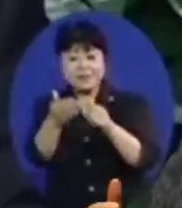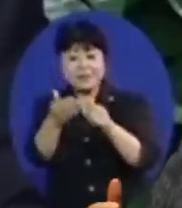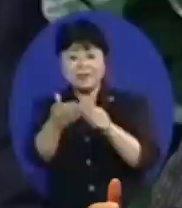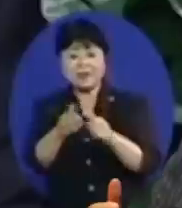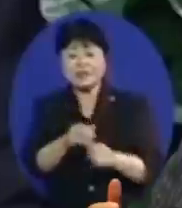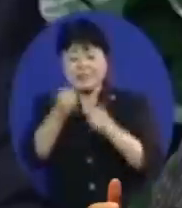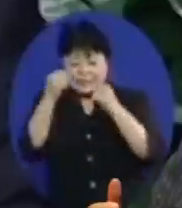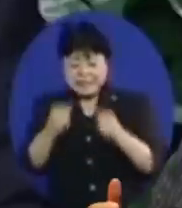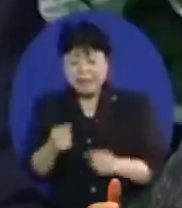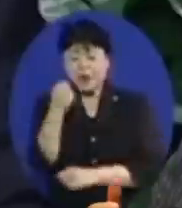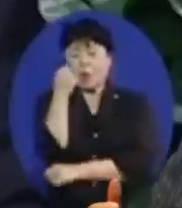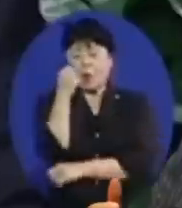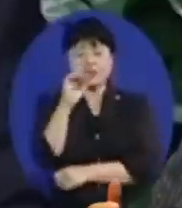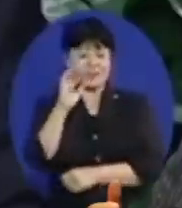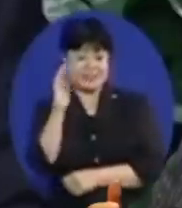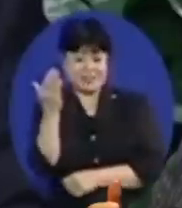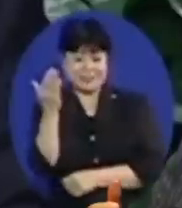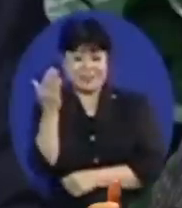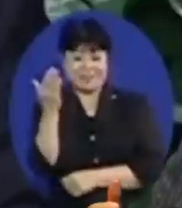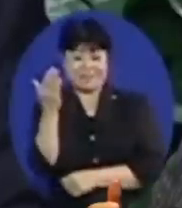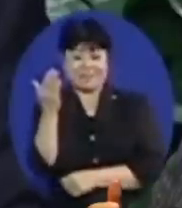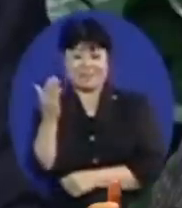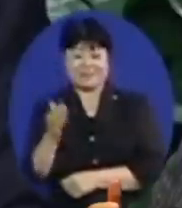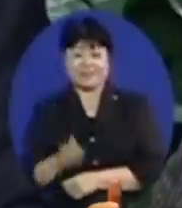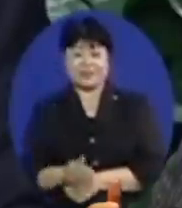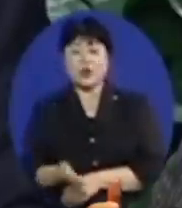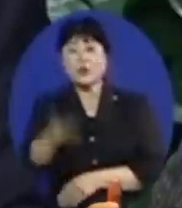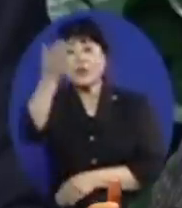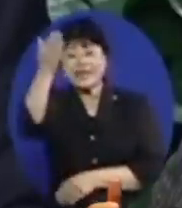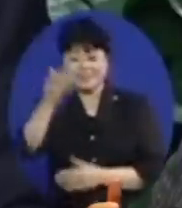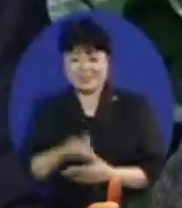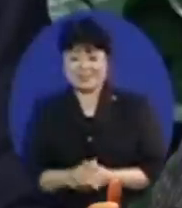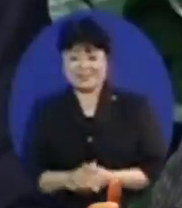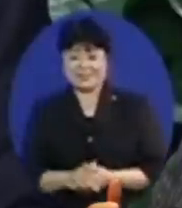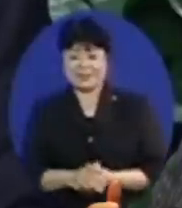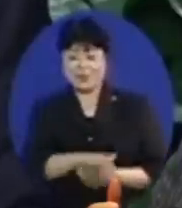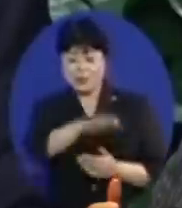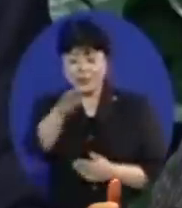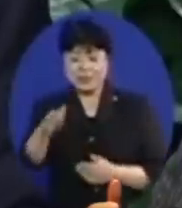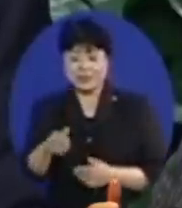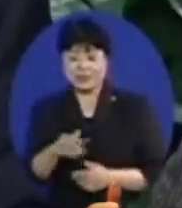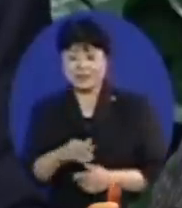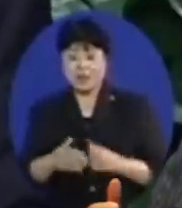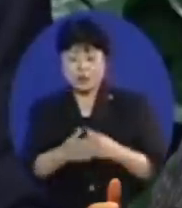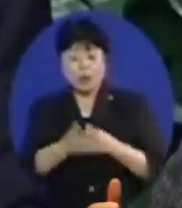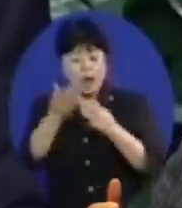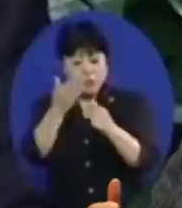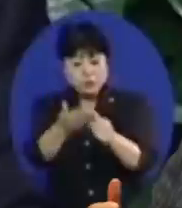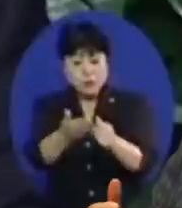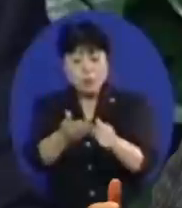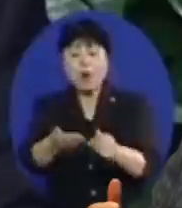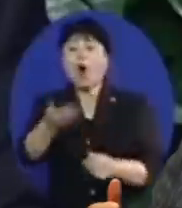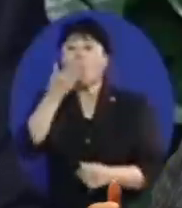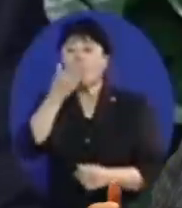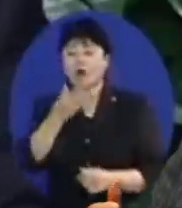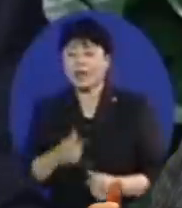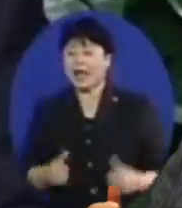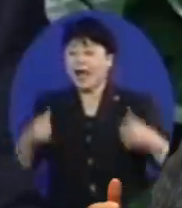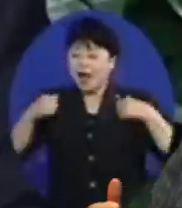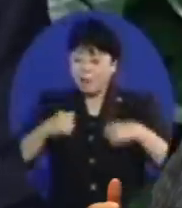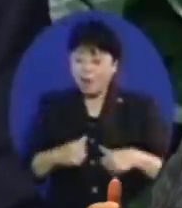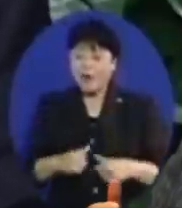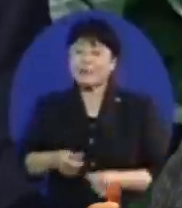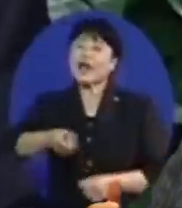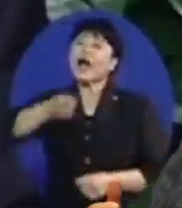우리의 삶의 원천이 되어서 위에서 우리에게 도움을 베풀어 무엇을 먹을까, 무엇을 입을까,